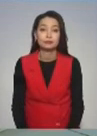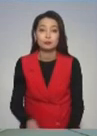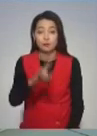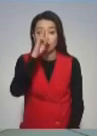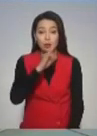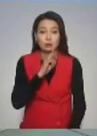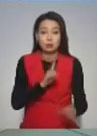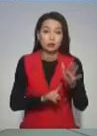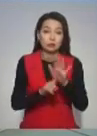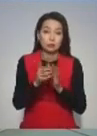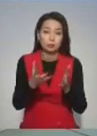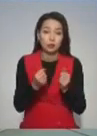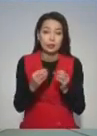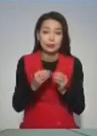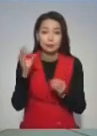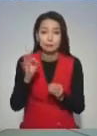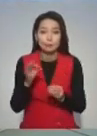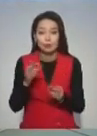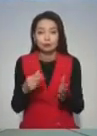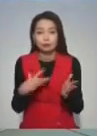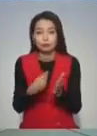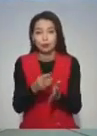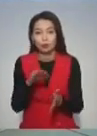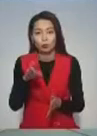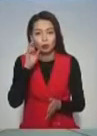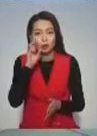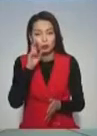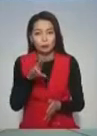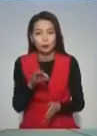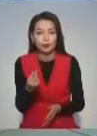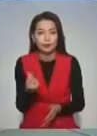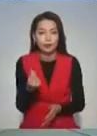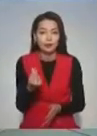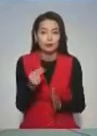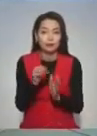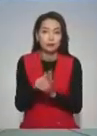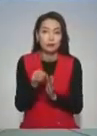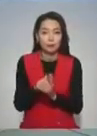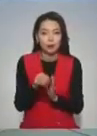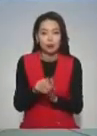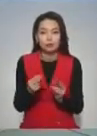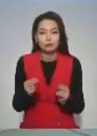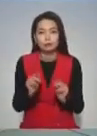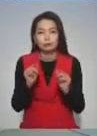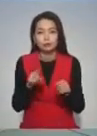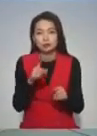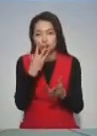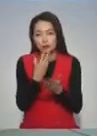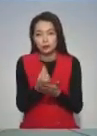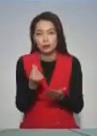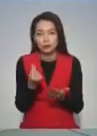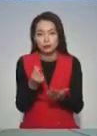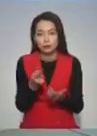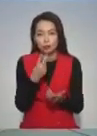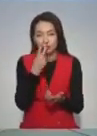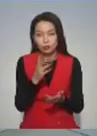казахстанцы начали получать 10-процентные компенсации от государства по тинговым депозитам поступления на своих счетах вкладчики